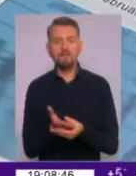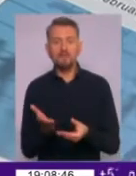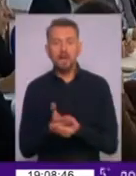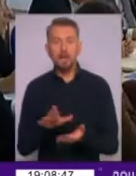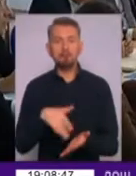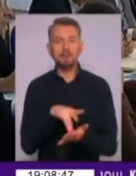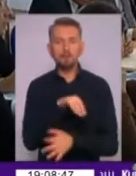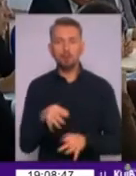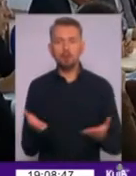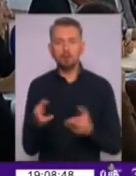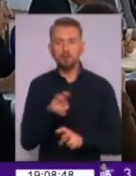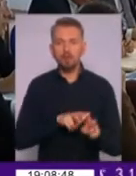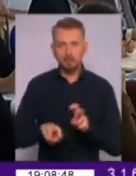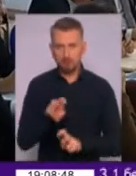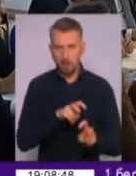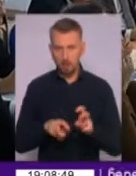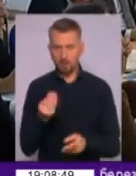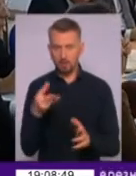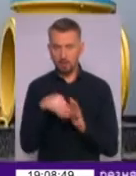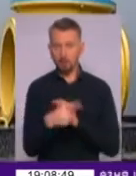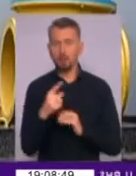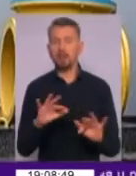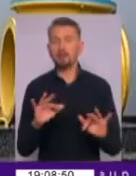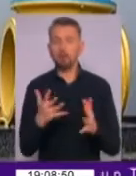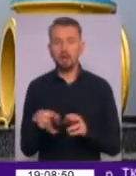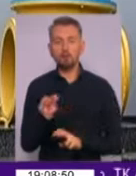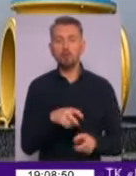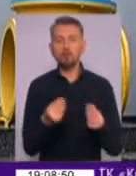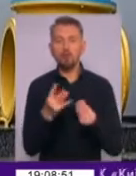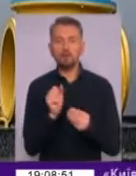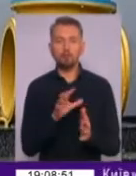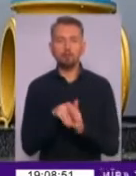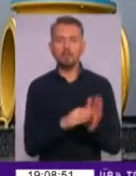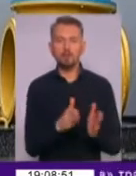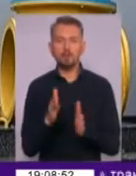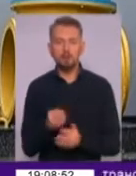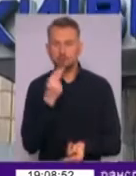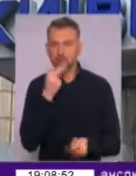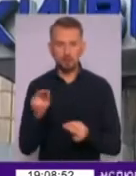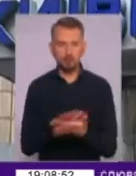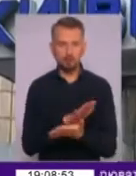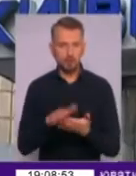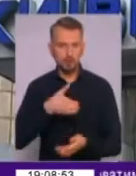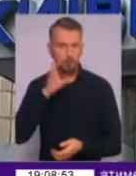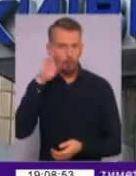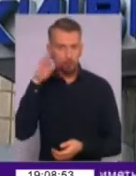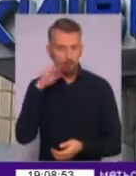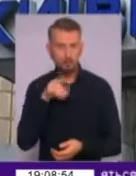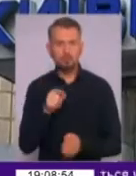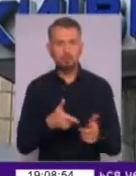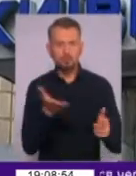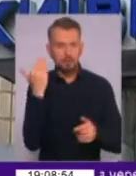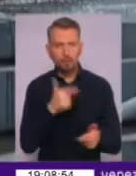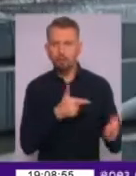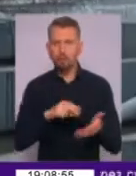яких шукають інвесторів. Одна з історій – пошук коштів на впровадження системи якіснішого знезараження питної води. В водоканалі давно готовий